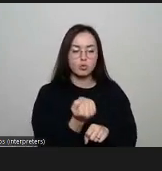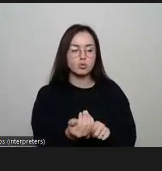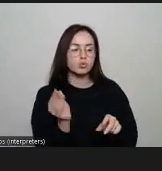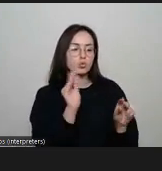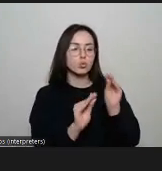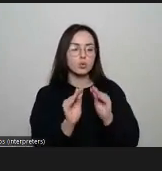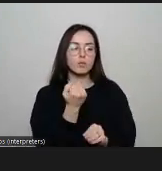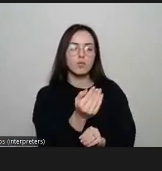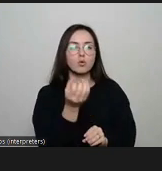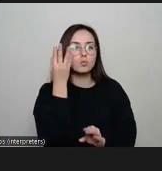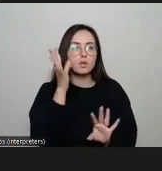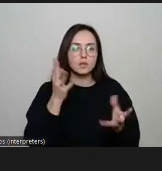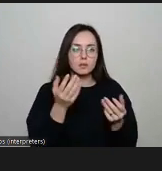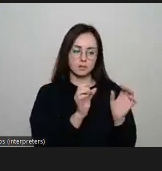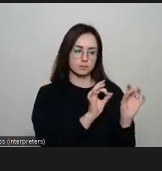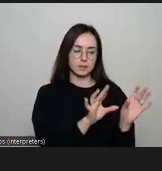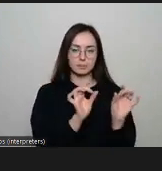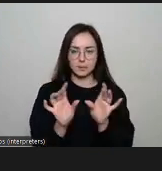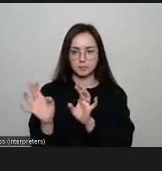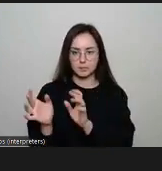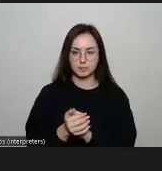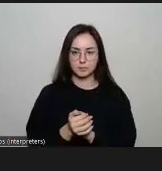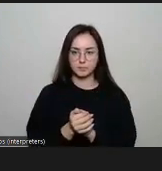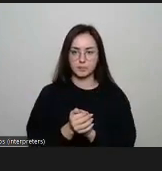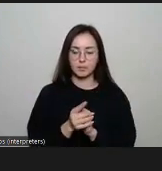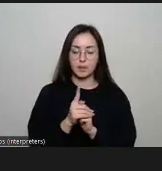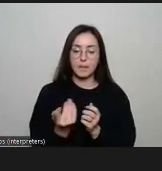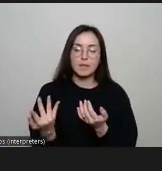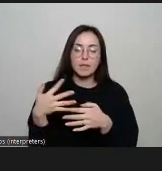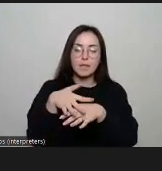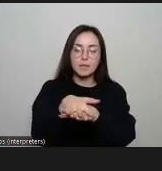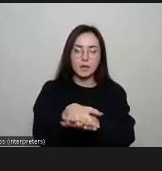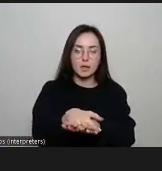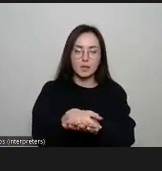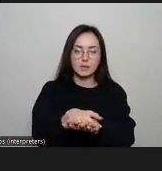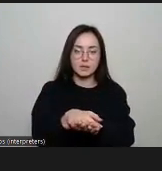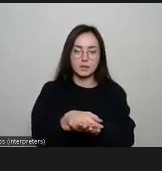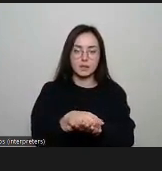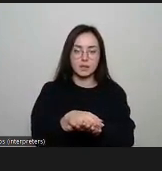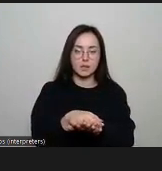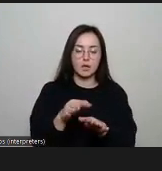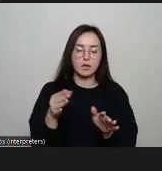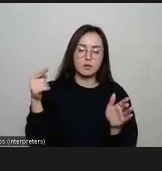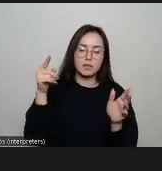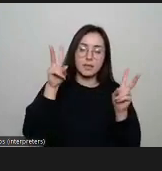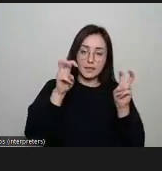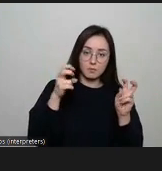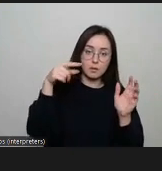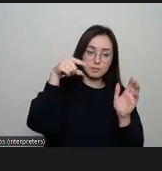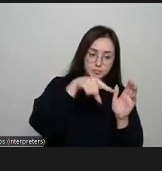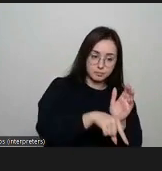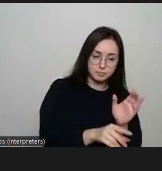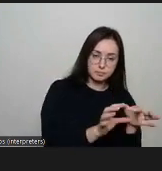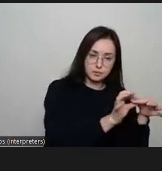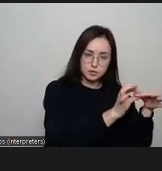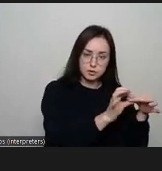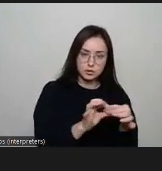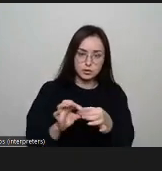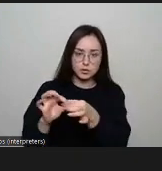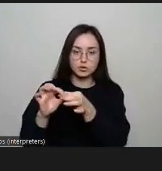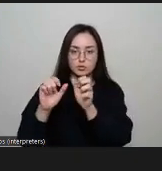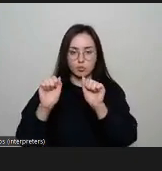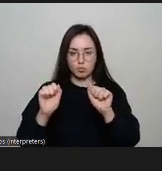dalykuose įvairiai. Tai dabar prasme, integracija per konceptą ir temą, ir tada gaunasi